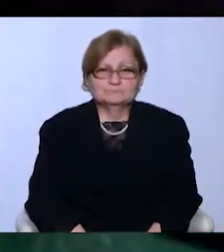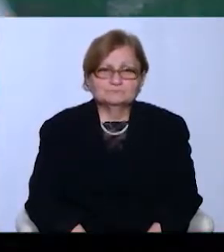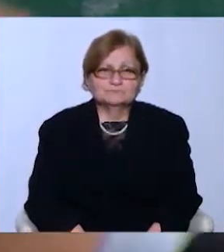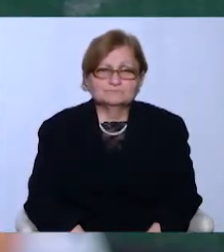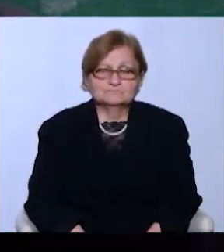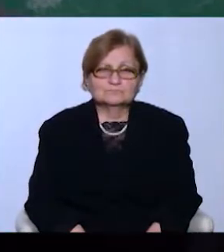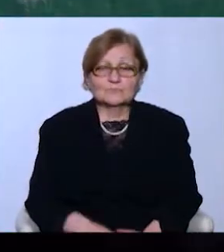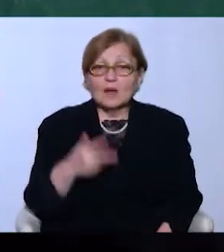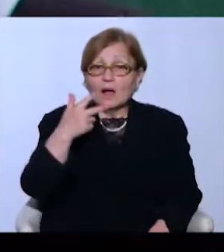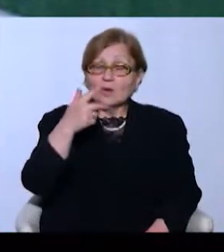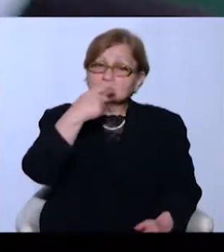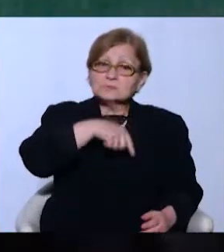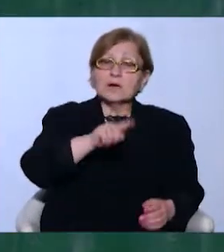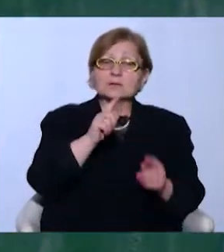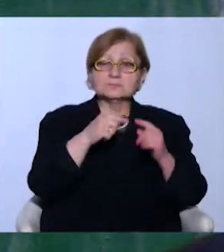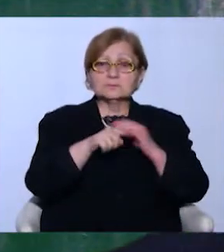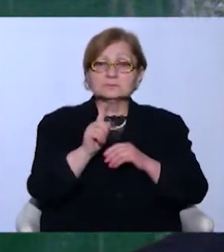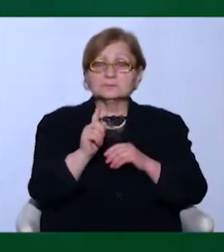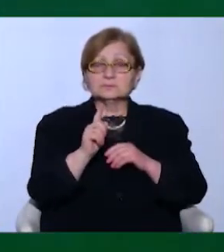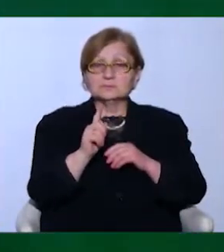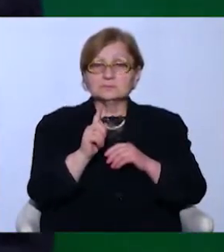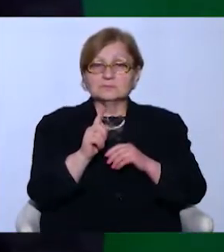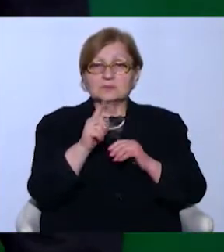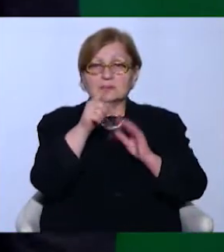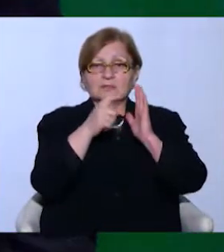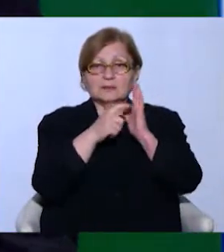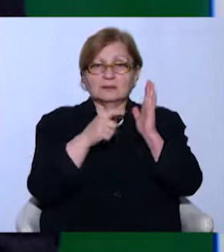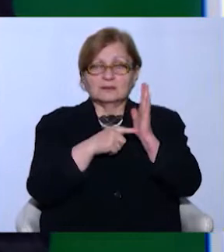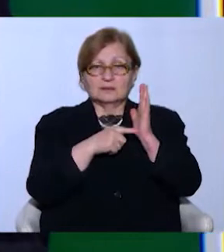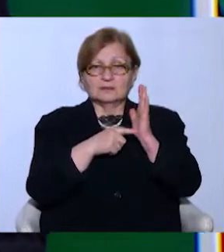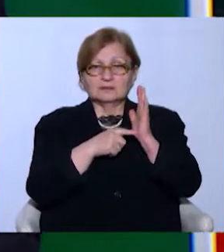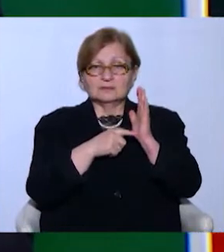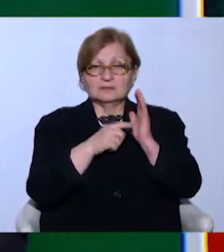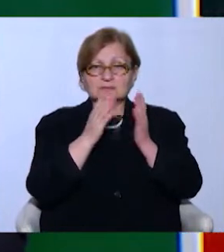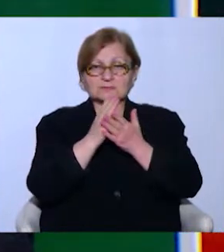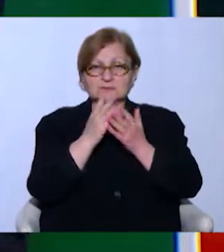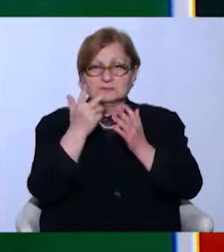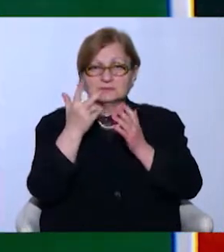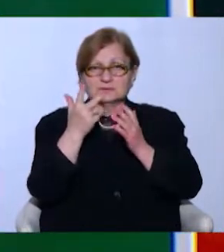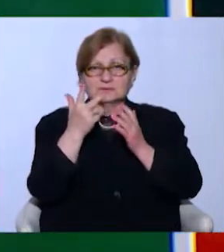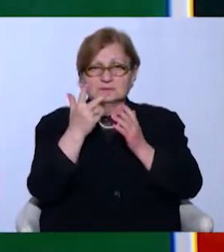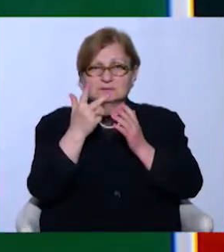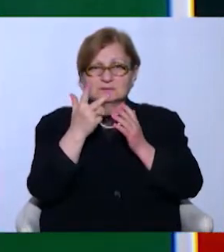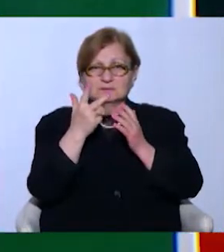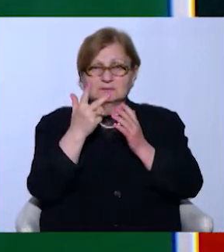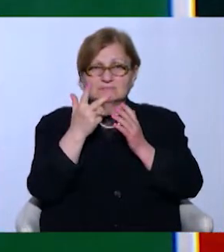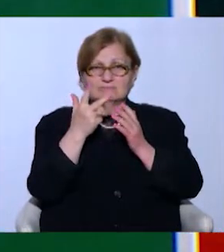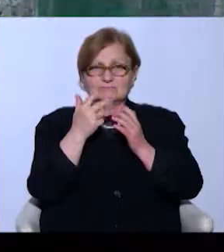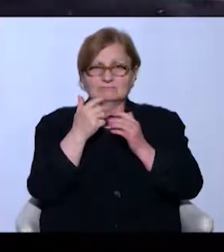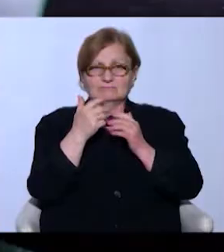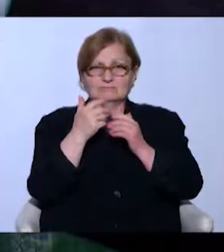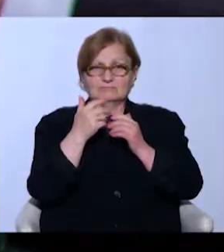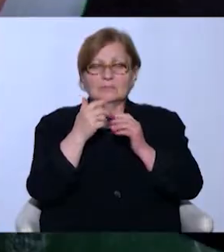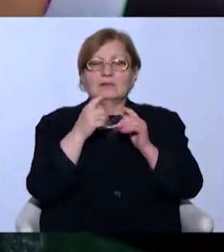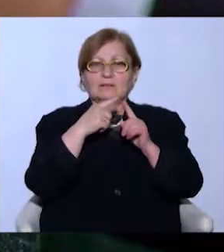და 30 კი რა არის? 30 ვარდზე გაიყოფა, ის არის 3. ანუ 3 10-ჯერ. აი 30 არის